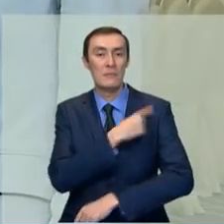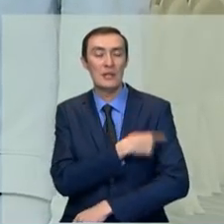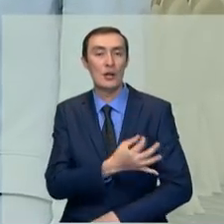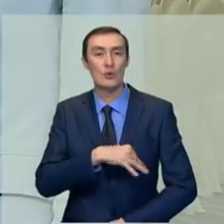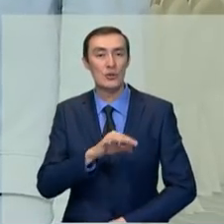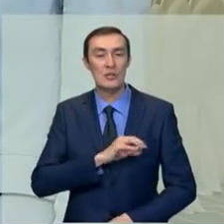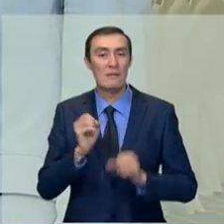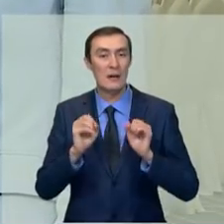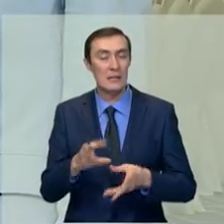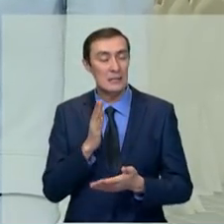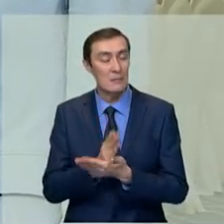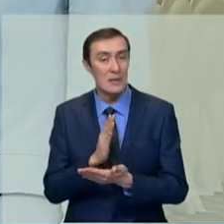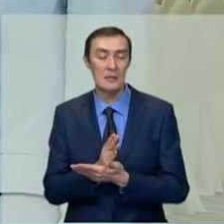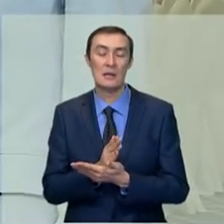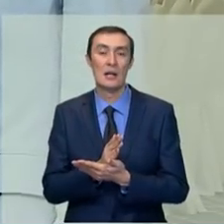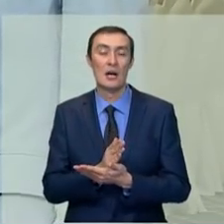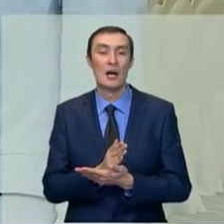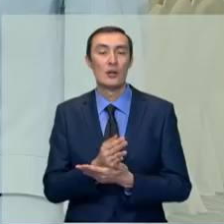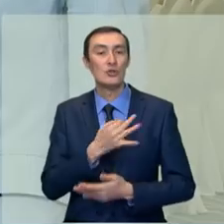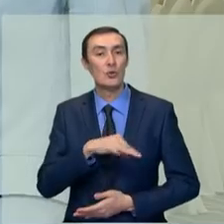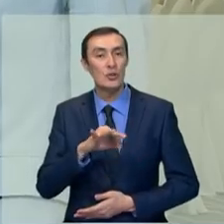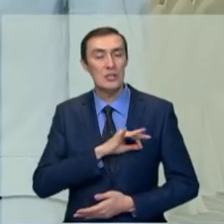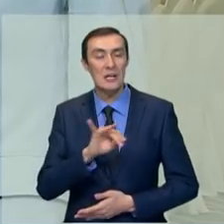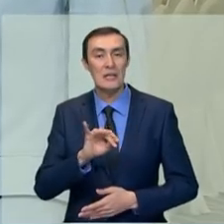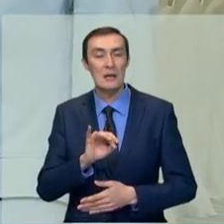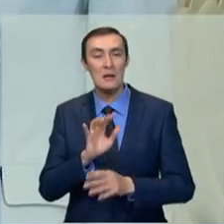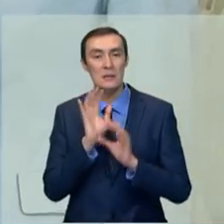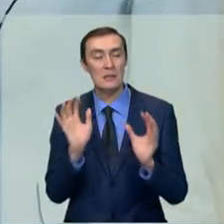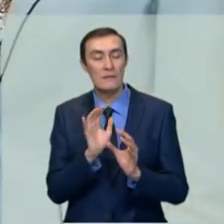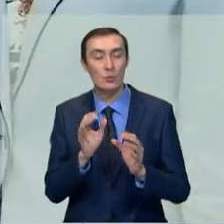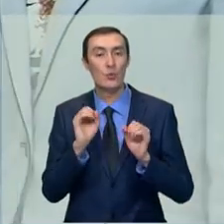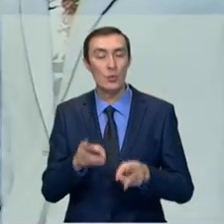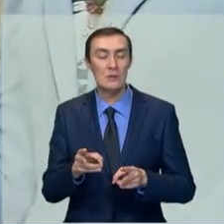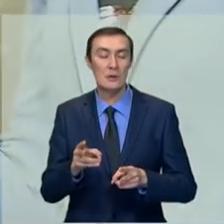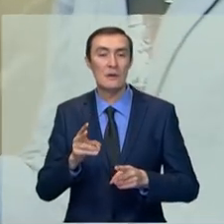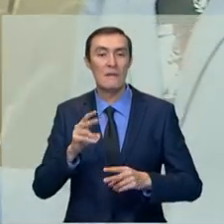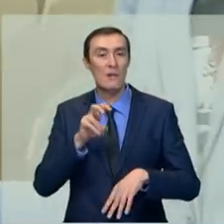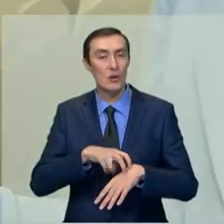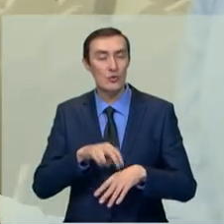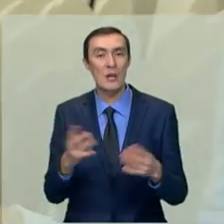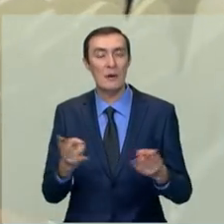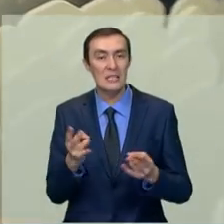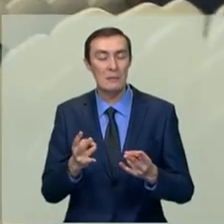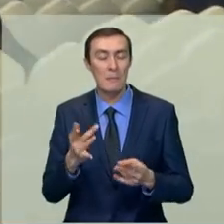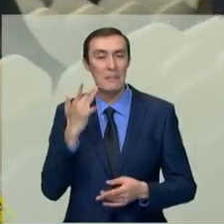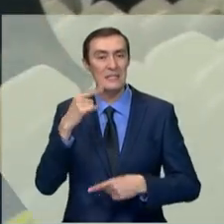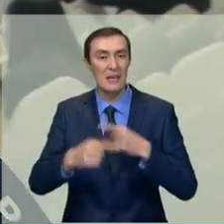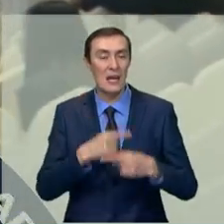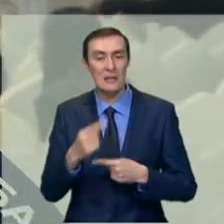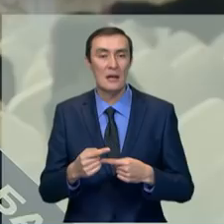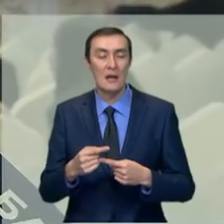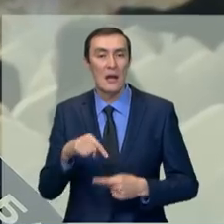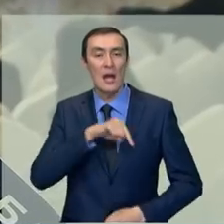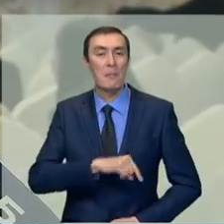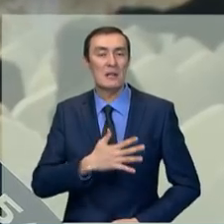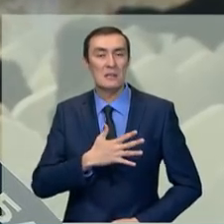медико-юридического риска. Помимо юридических и страховых угроз, анестезиологу-реаниматологу приходится испытывать постоянные